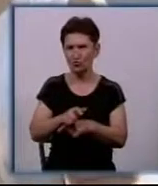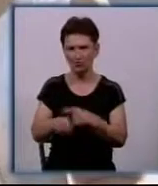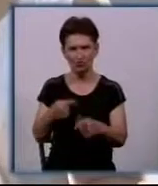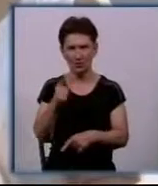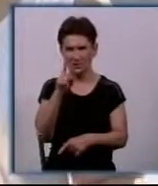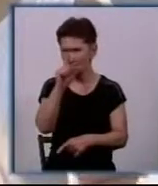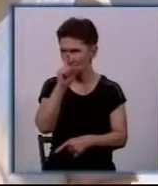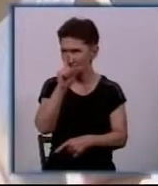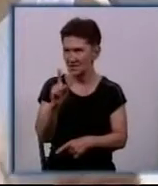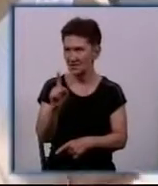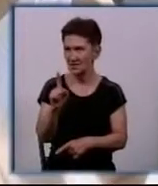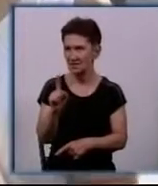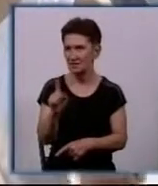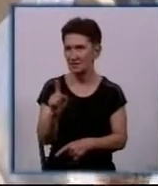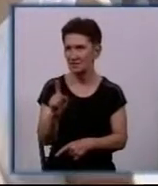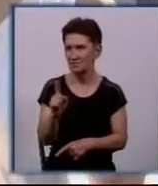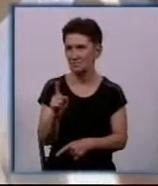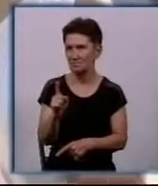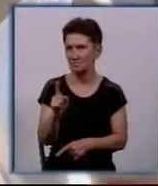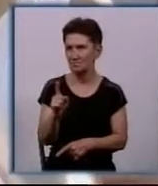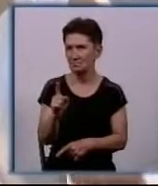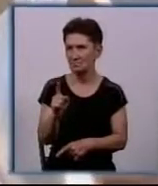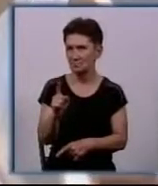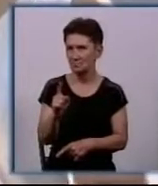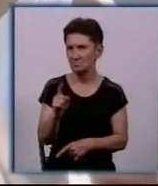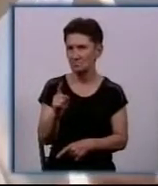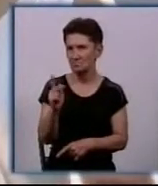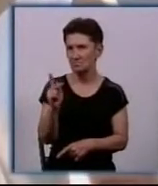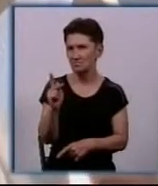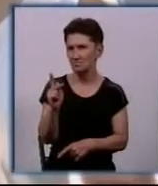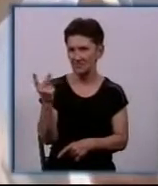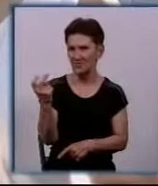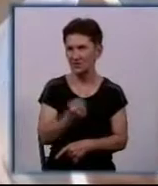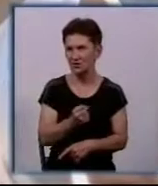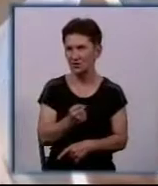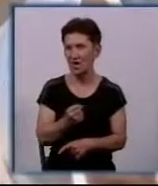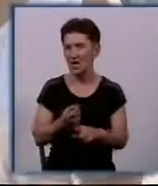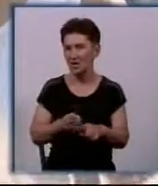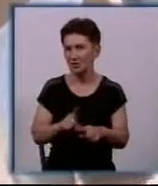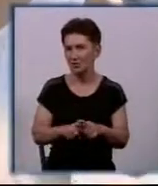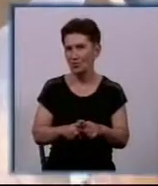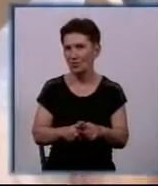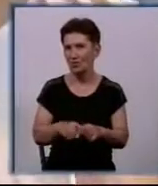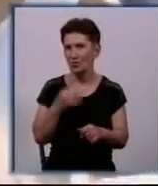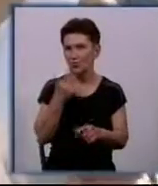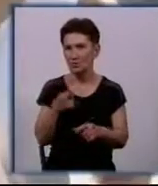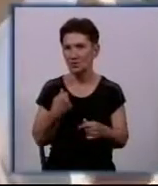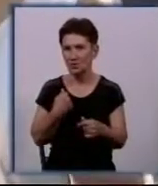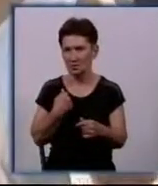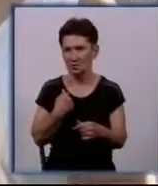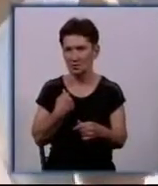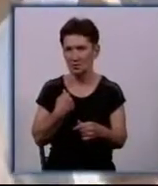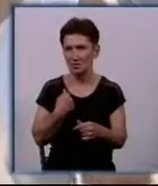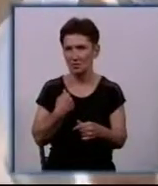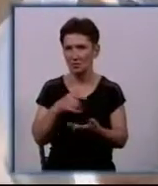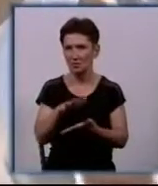Можна сказати, що місяць і десь тиждень-дві ще чекала його. Досить швидко, але коли я